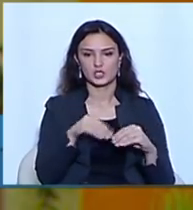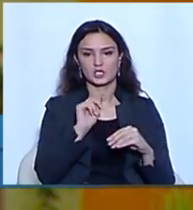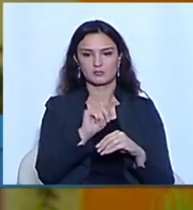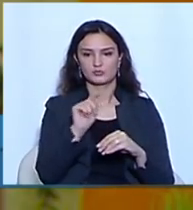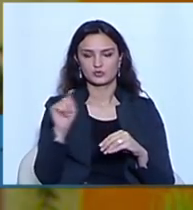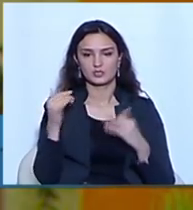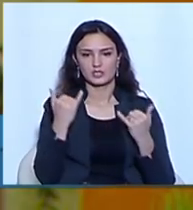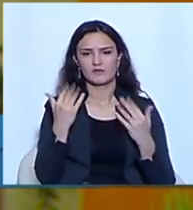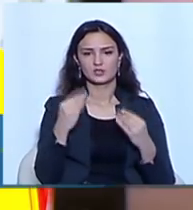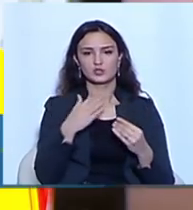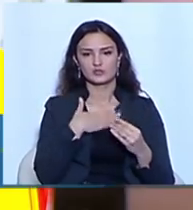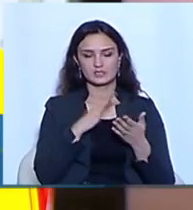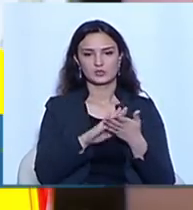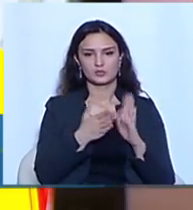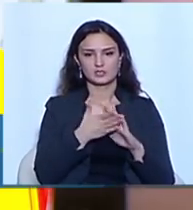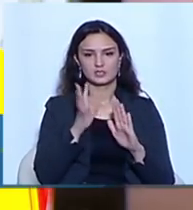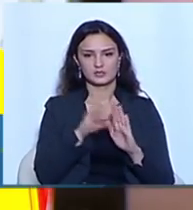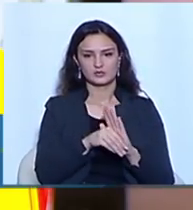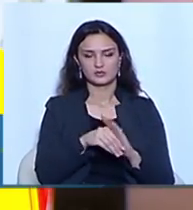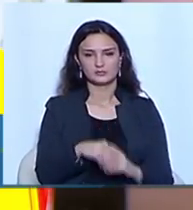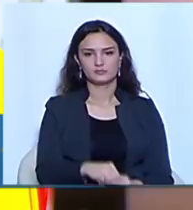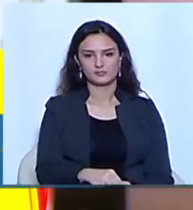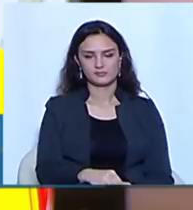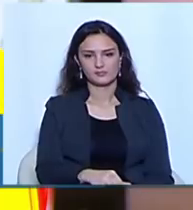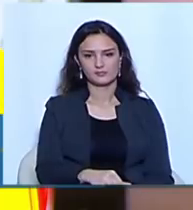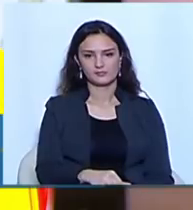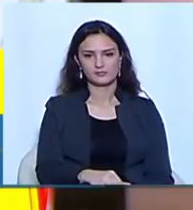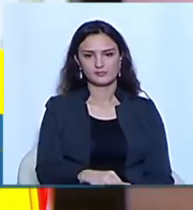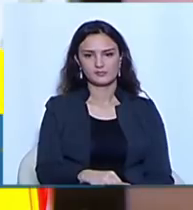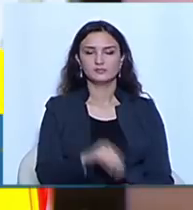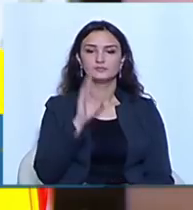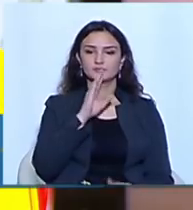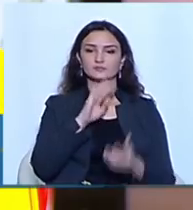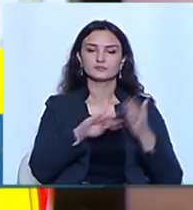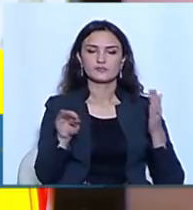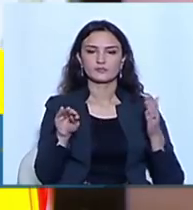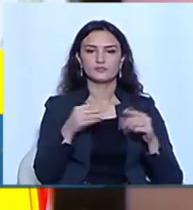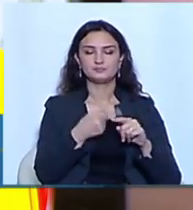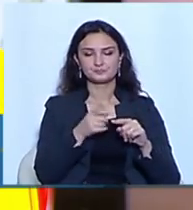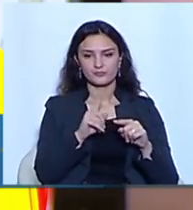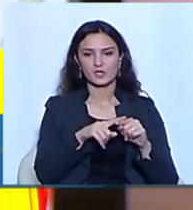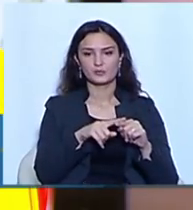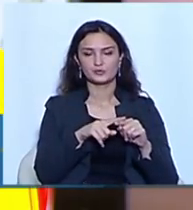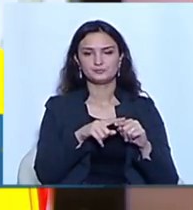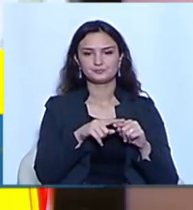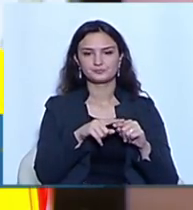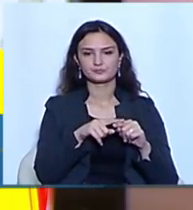ოჯახებში, დღევანდელ ჩვენ სიტუაციაში. მით უფრო დედის გარეშე. დედის გარეშე. ამიტომ